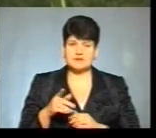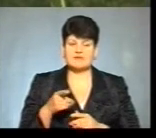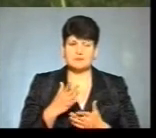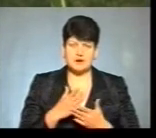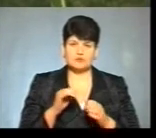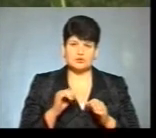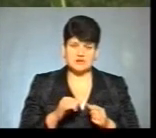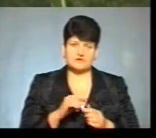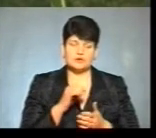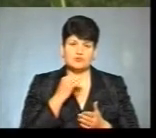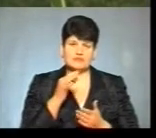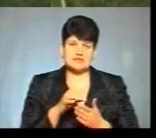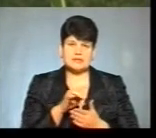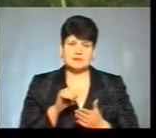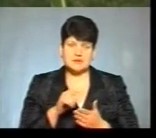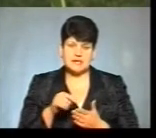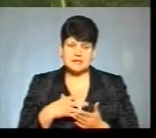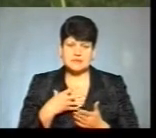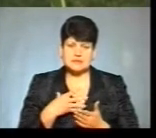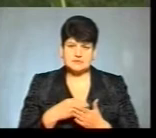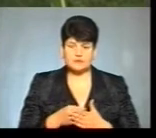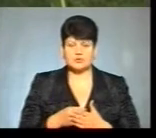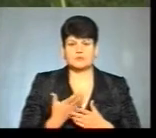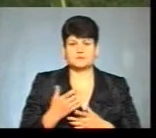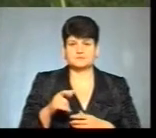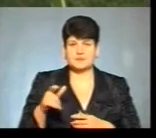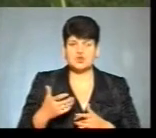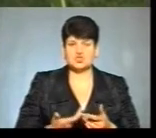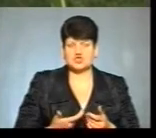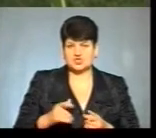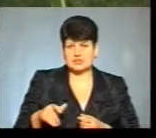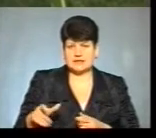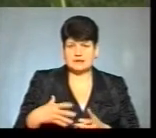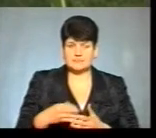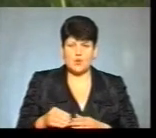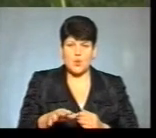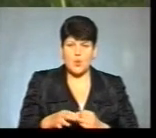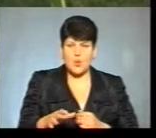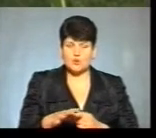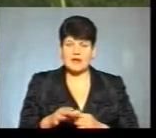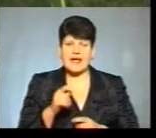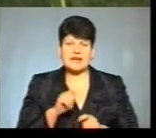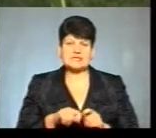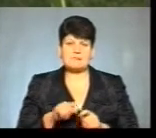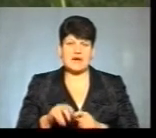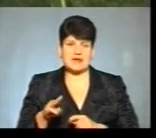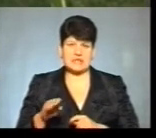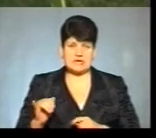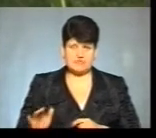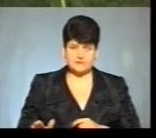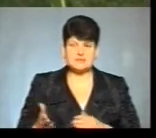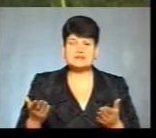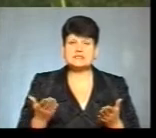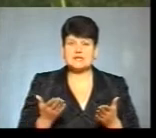можливість відповісти на запитання своїх політичних опонентів, також жителів свого округу і експертів. Отже, з